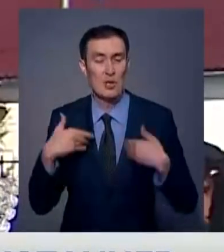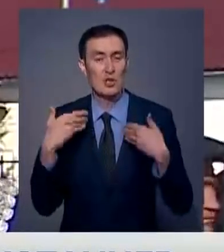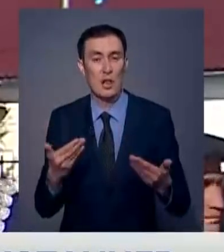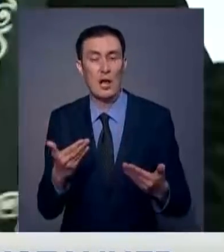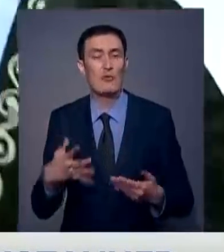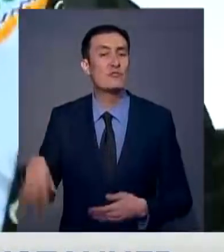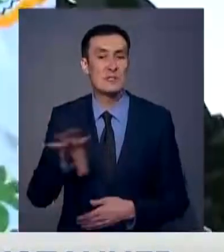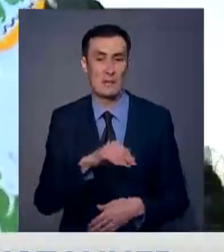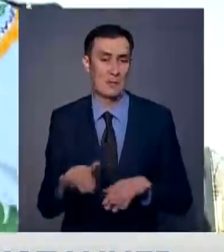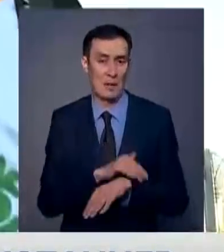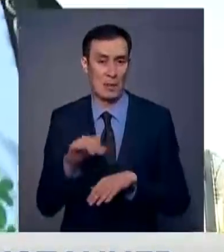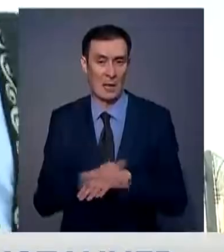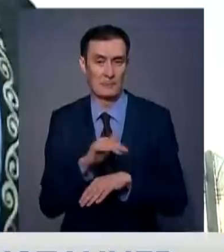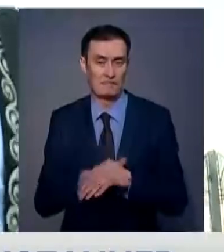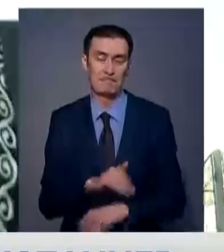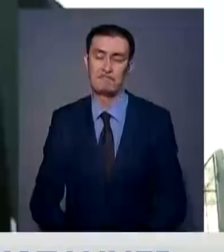всем добра.